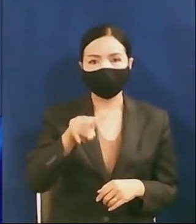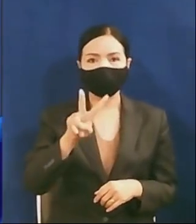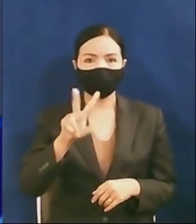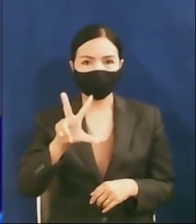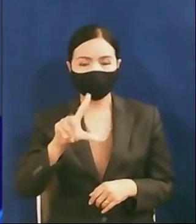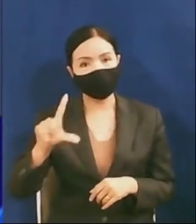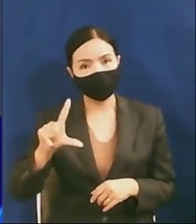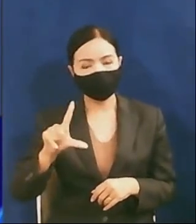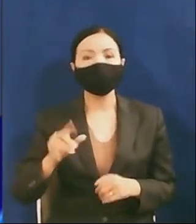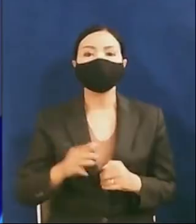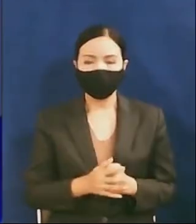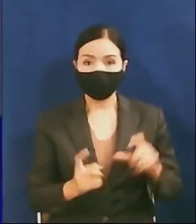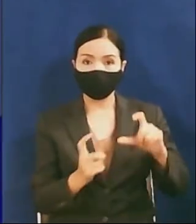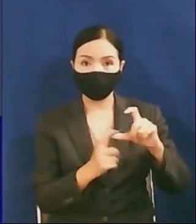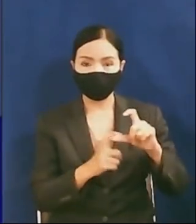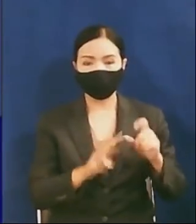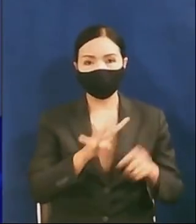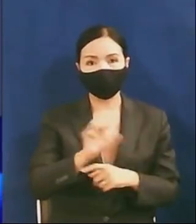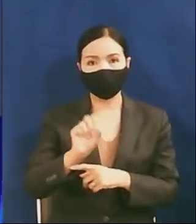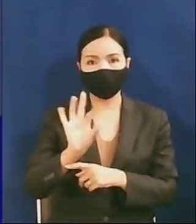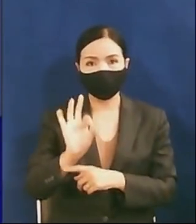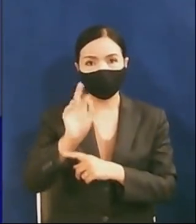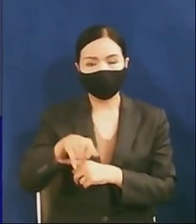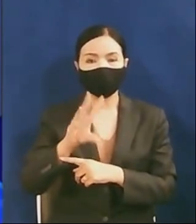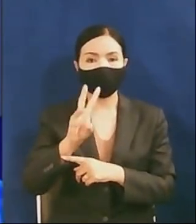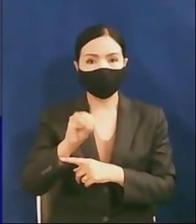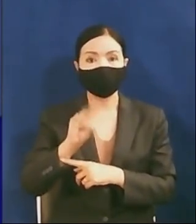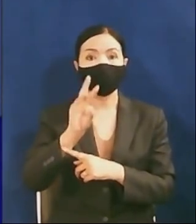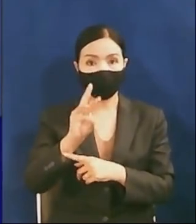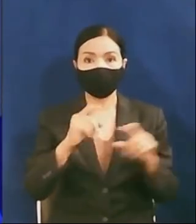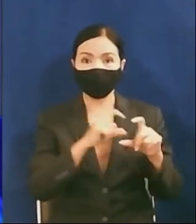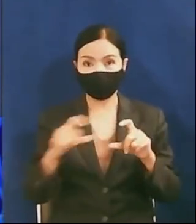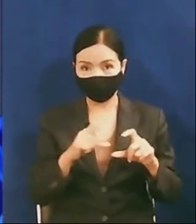นะครับแล้วก็ไฟเซอร์ 409,066 โดสนะครับ